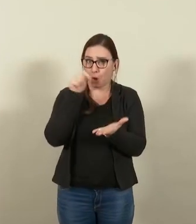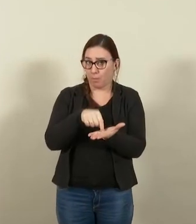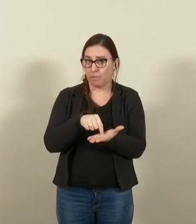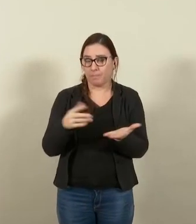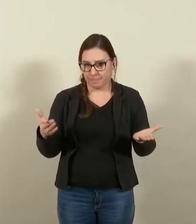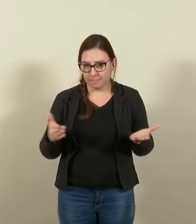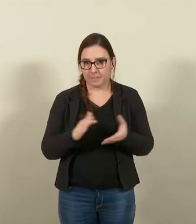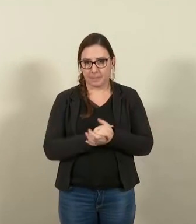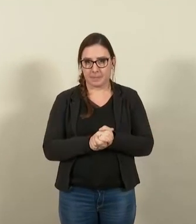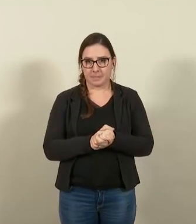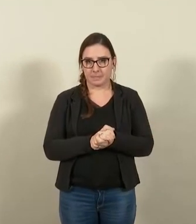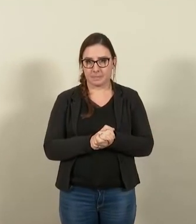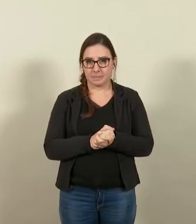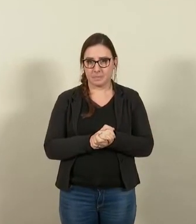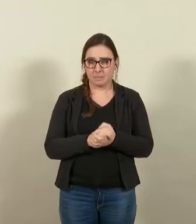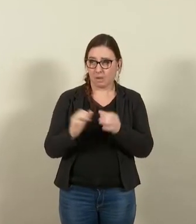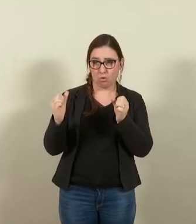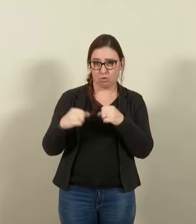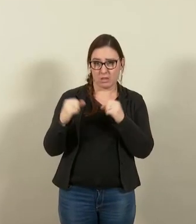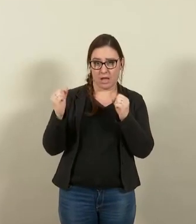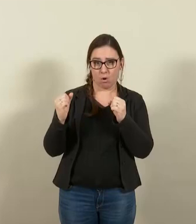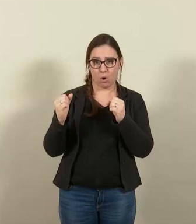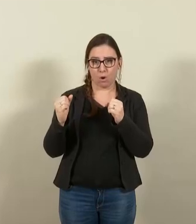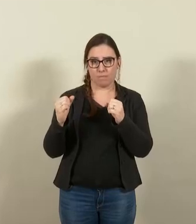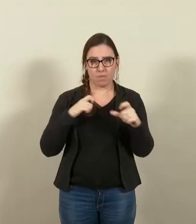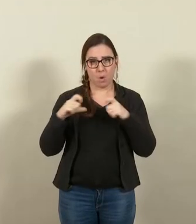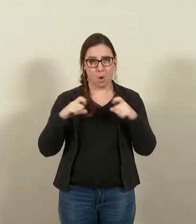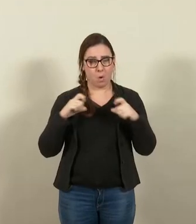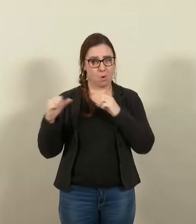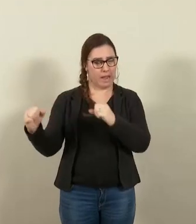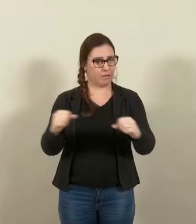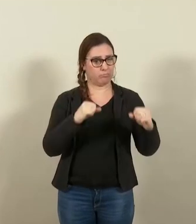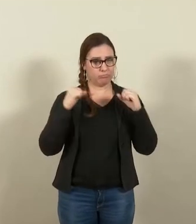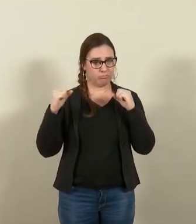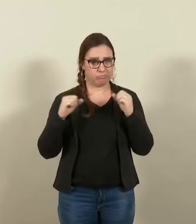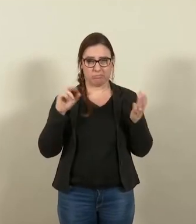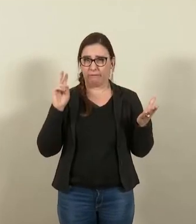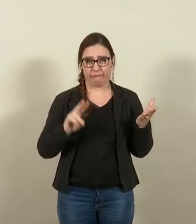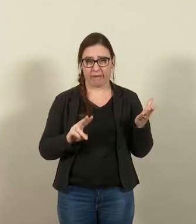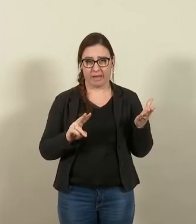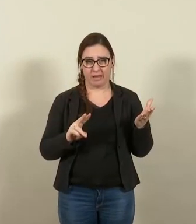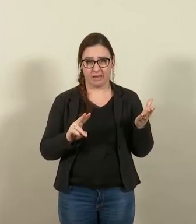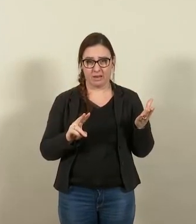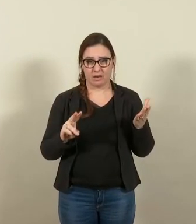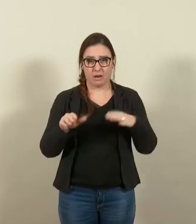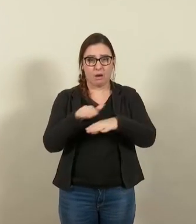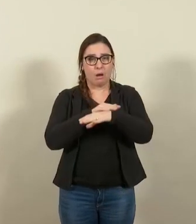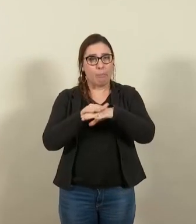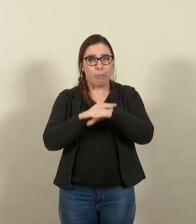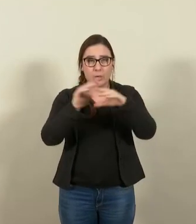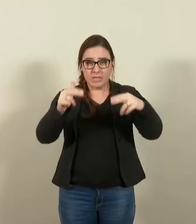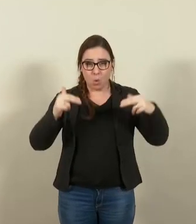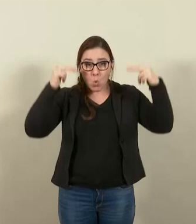grenoblois je je rejoins mes mes collègues sur ce point honnêtement c'est une politique super